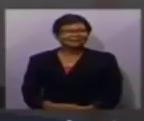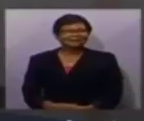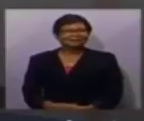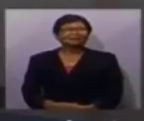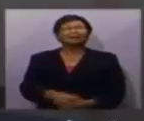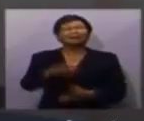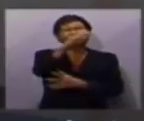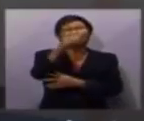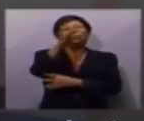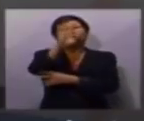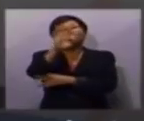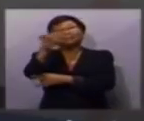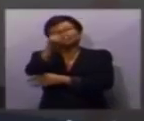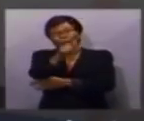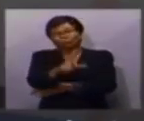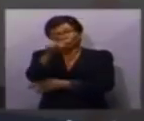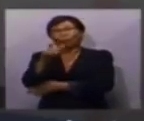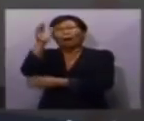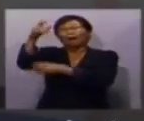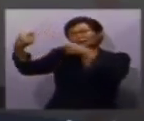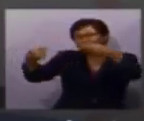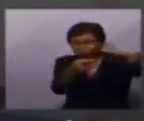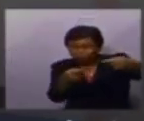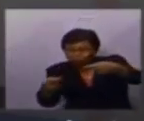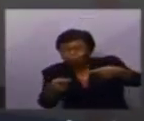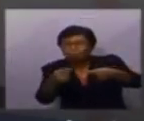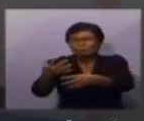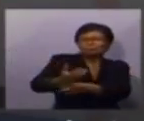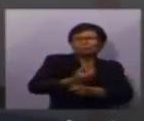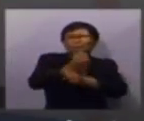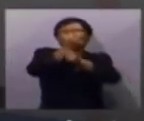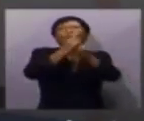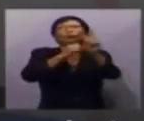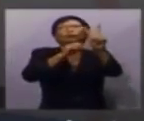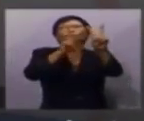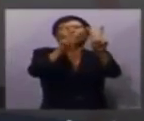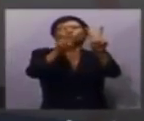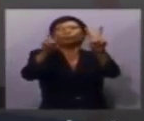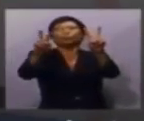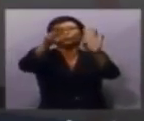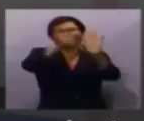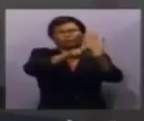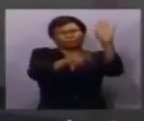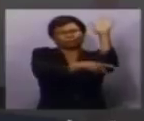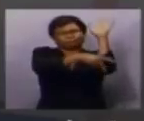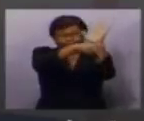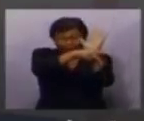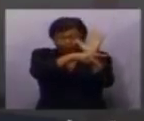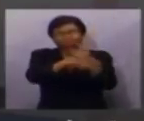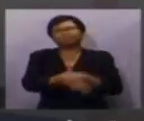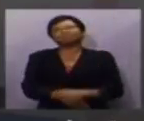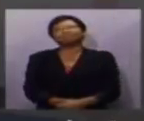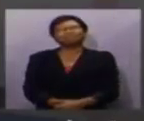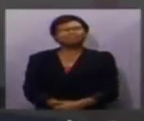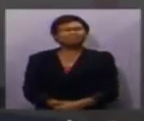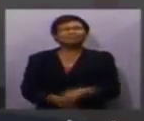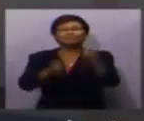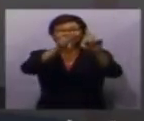Yang 591 calon bakal bertanding bagi merebut 222 kerusi parlimen.